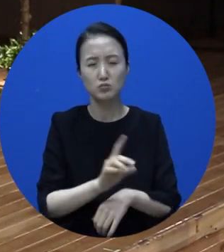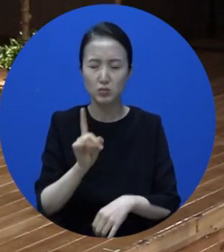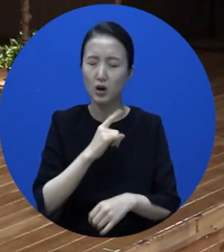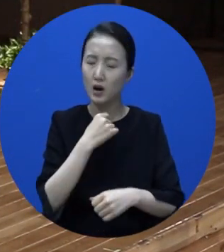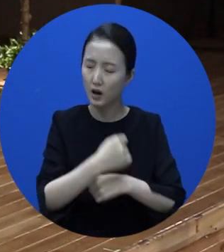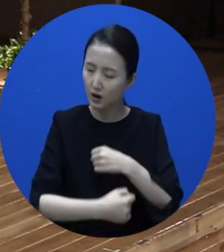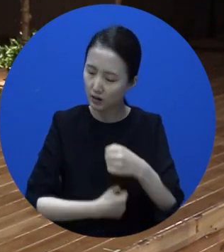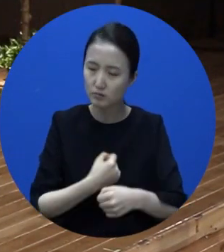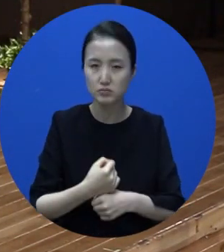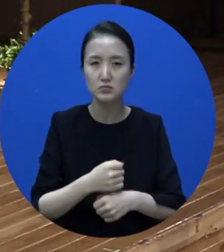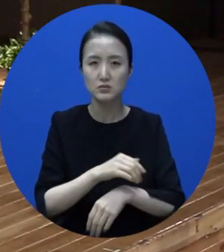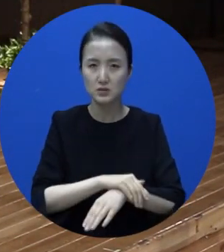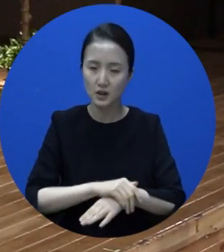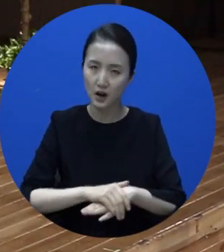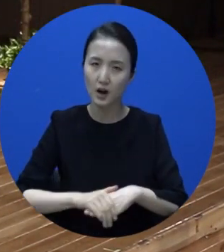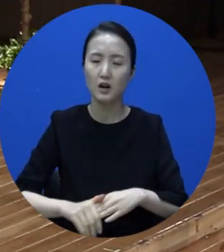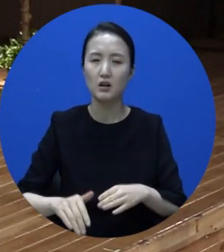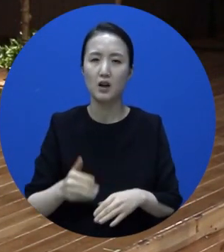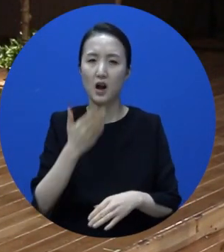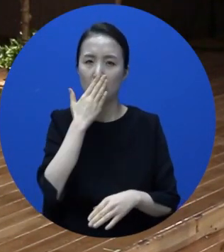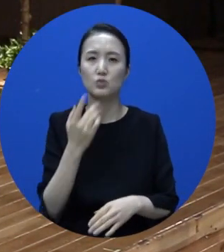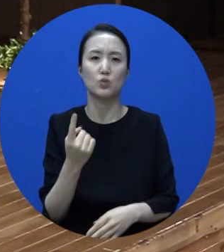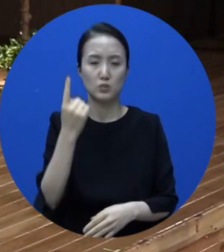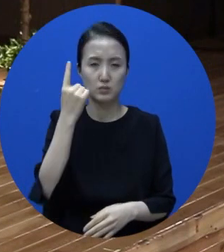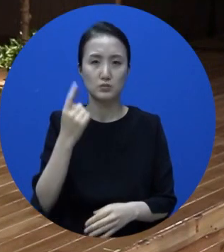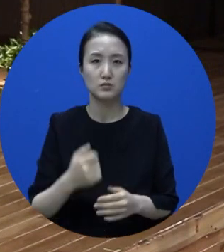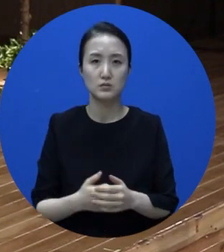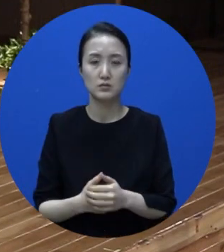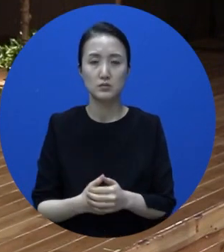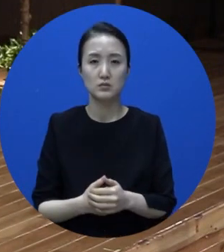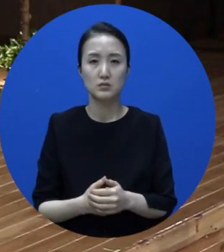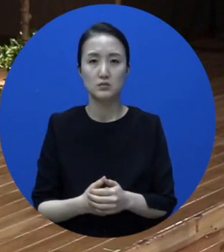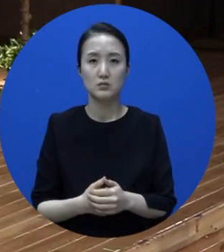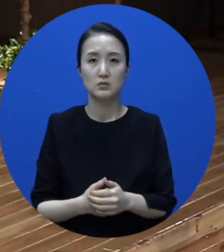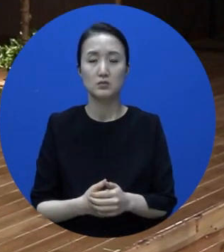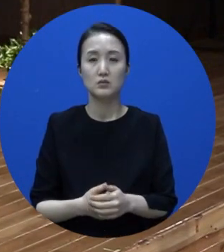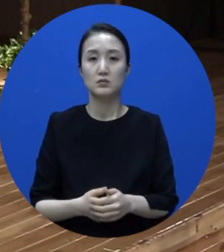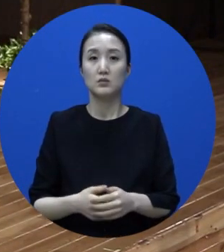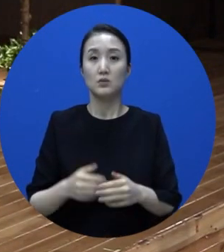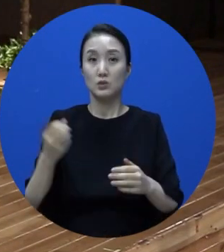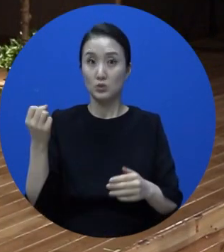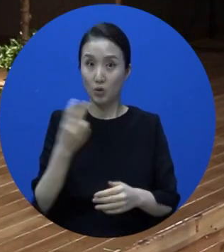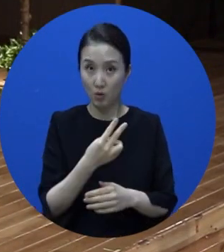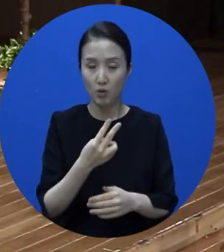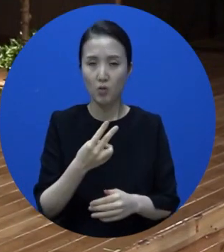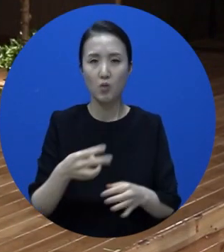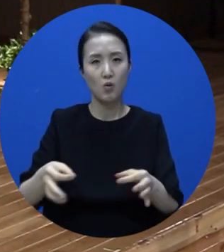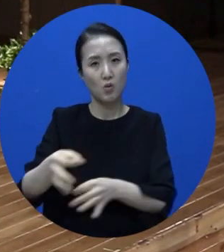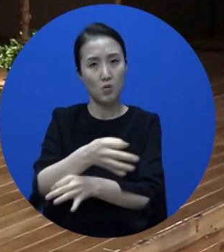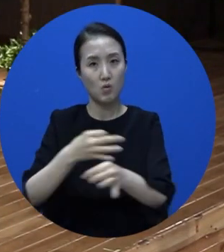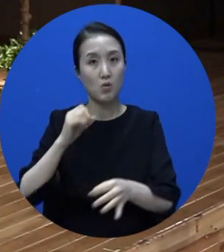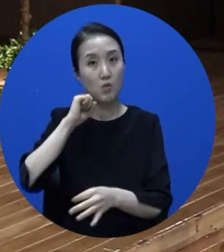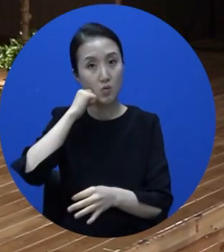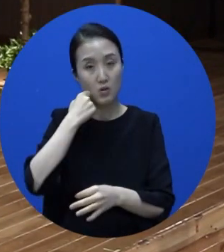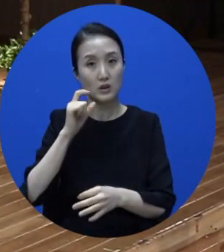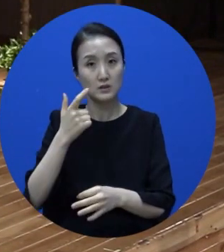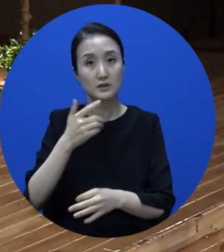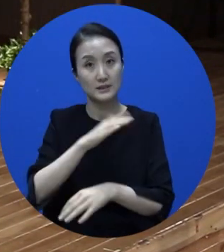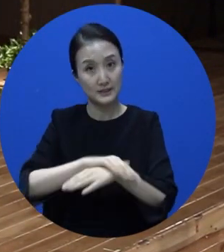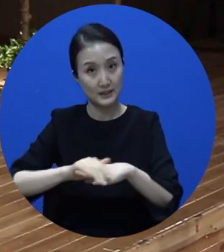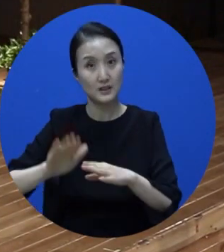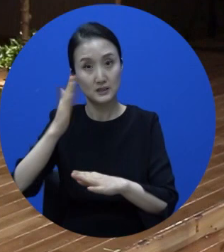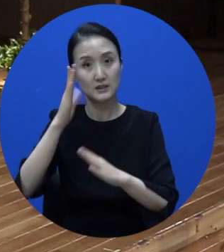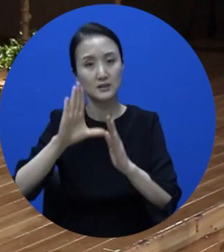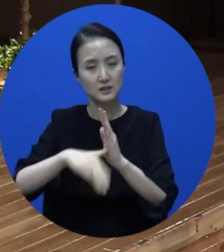역시 어떤 집을 사도 집값은 다 상승하기 때문에 고민의 여지가 없이 부동산